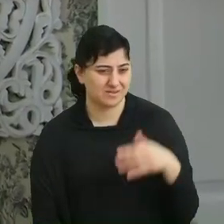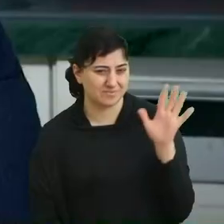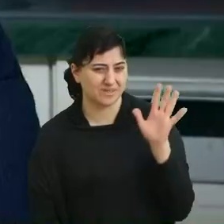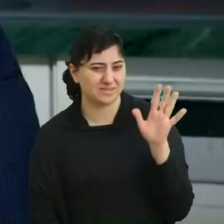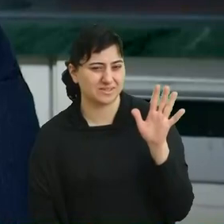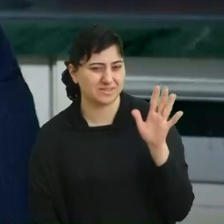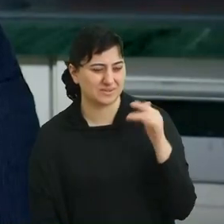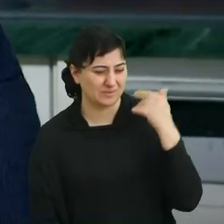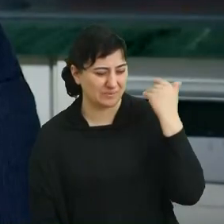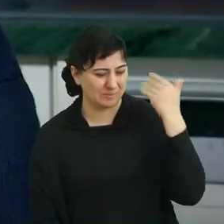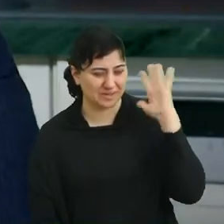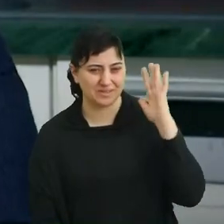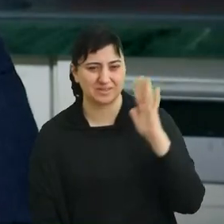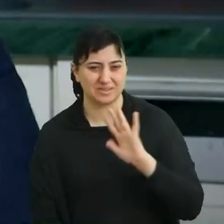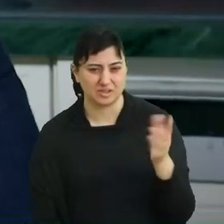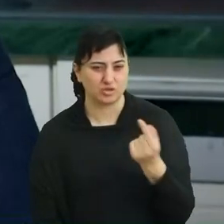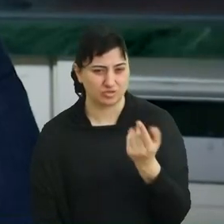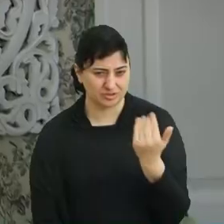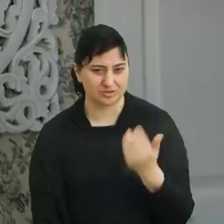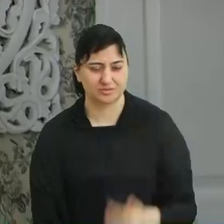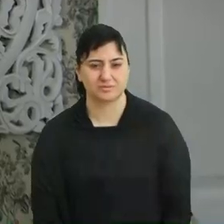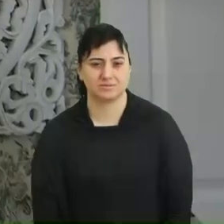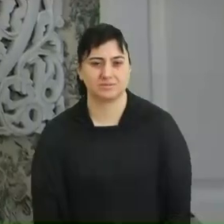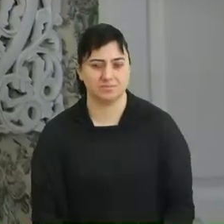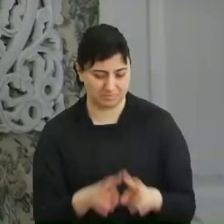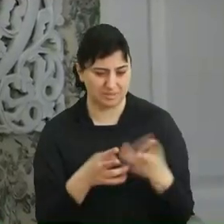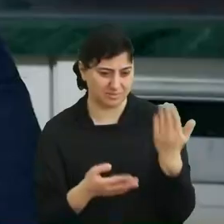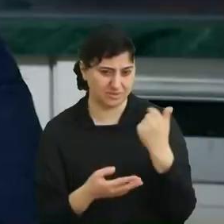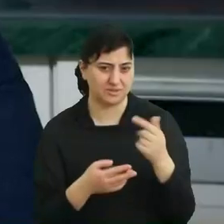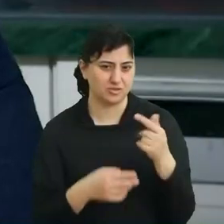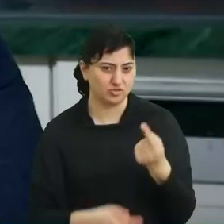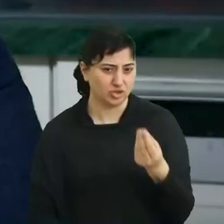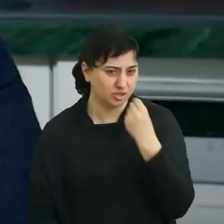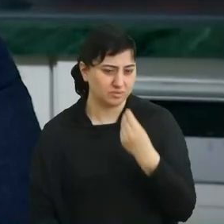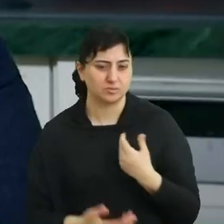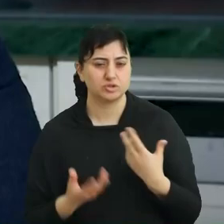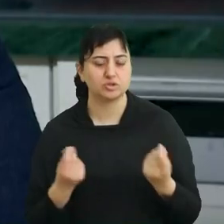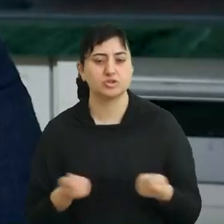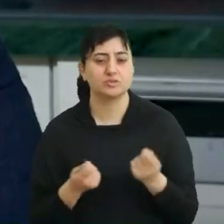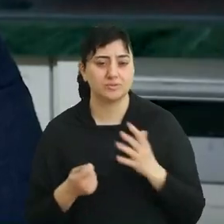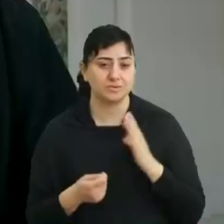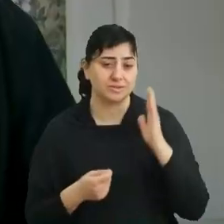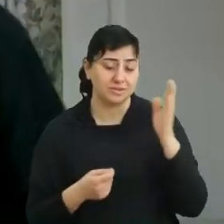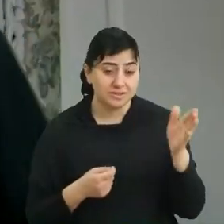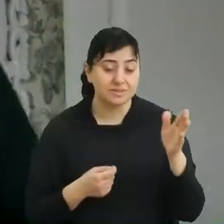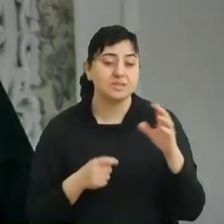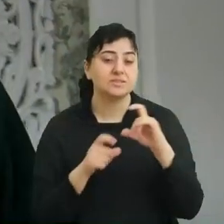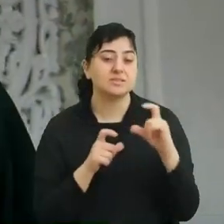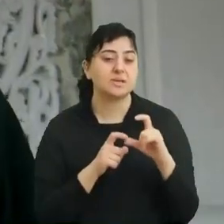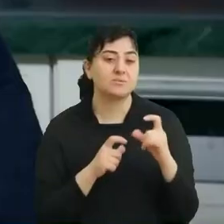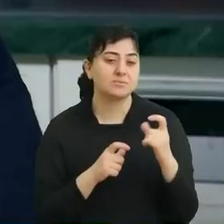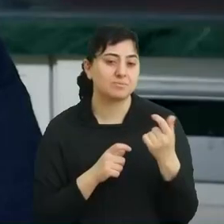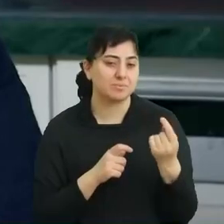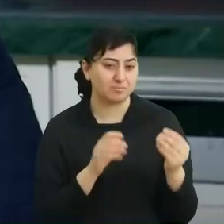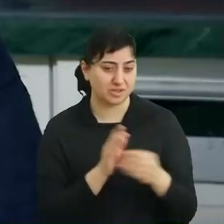kapı zararlısın Allah aşkına hadi. Kuru fasulyemi ver bana Meryem. İşim gücüm var. Günlük program yaptım ben. Önce gideceğim